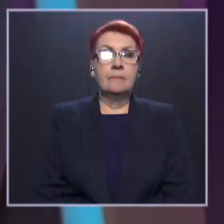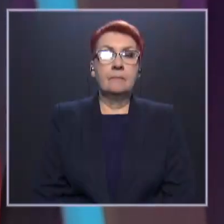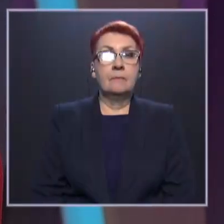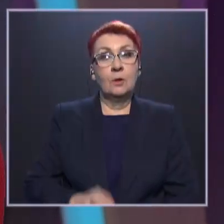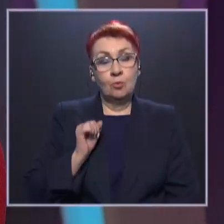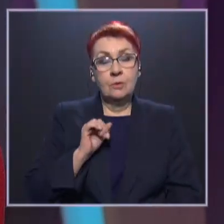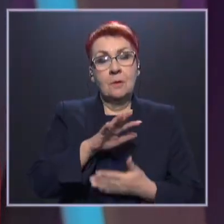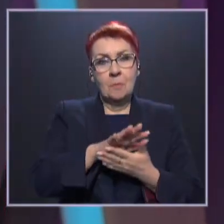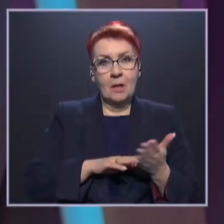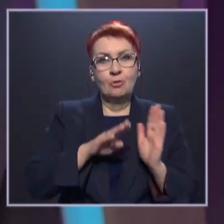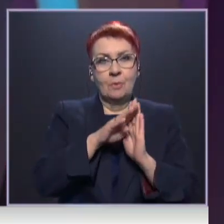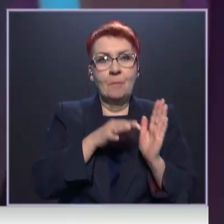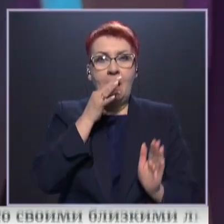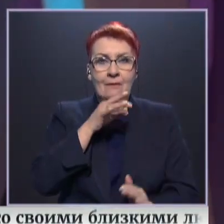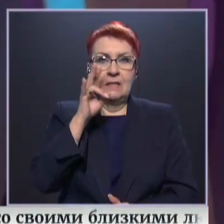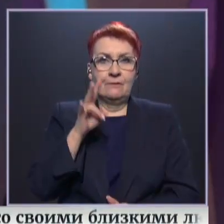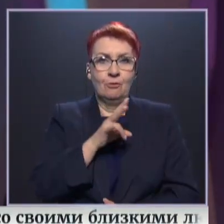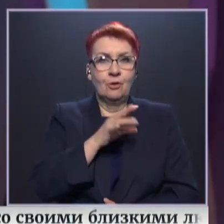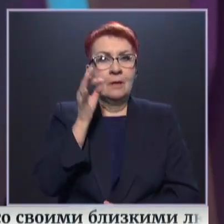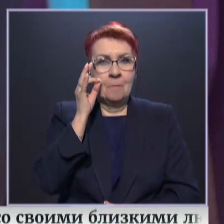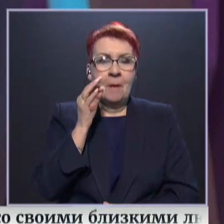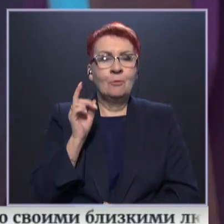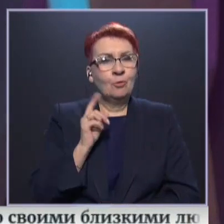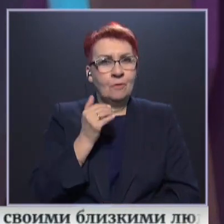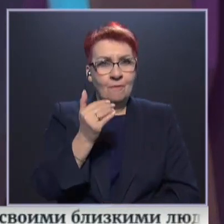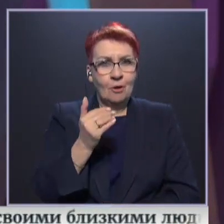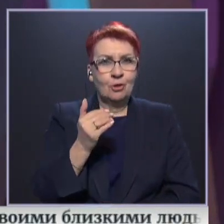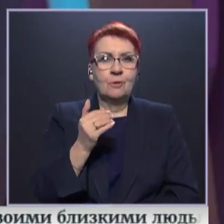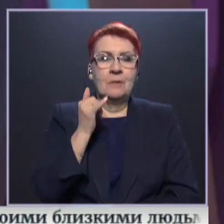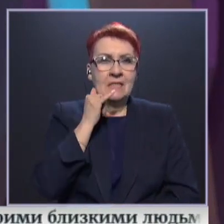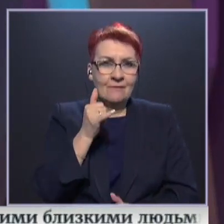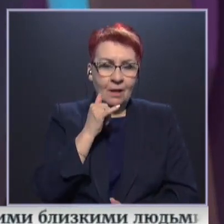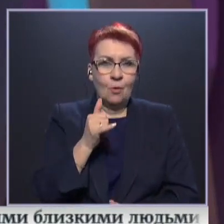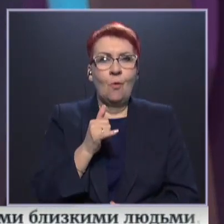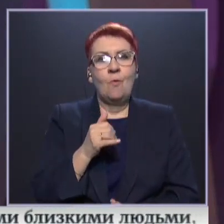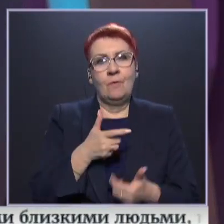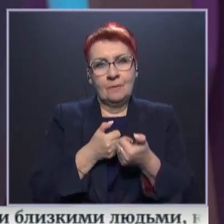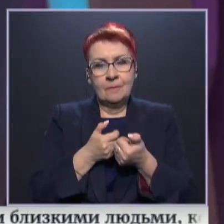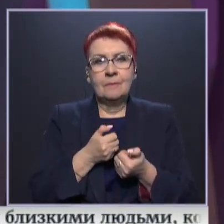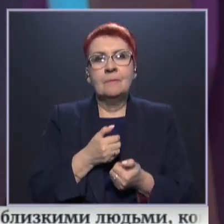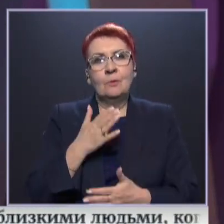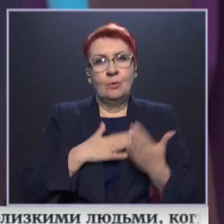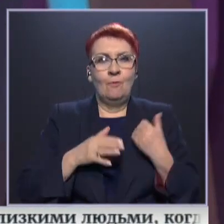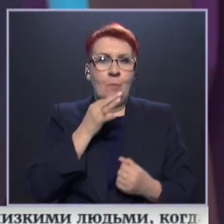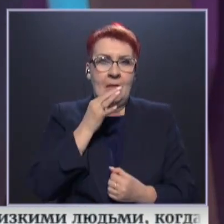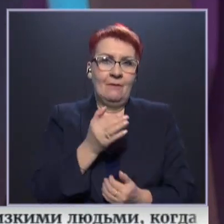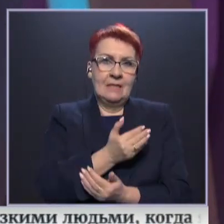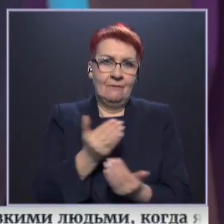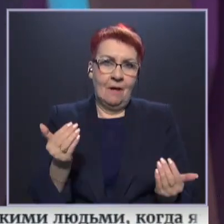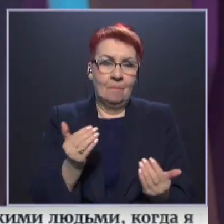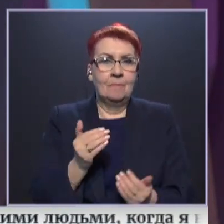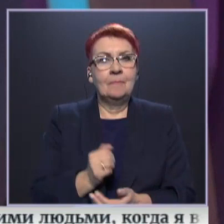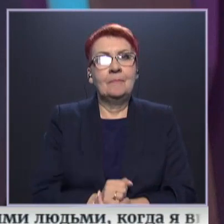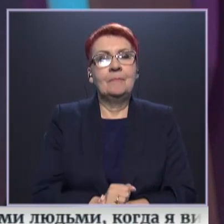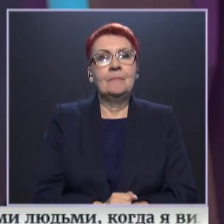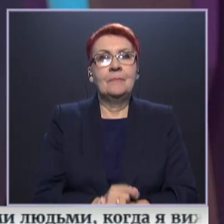Друзья, продолжаем ответ священника. Напоминаю, что ждем ваших звонков. Мы с удовольствием ответим. Обязательно задавайте свои вопросы. Но пока будем зачитывать то, что